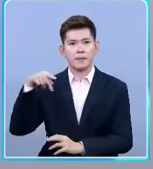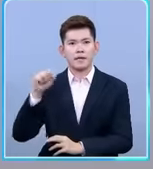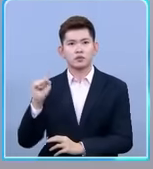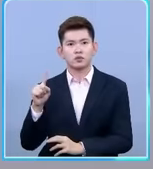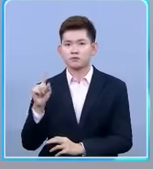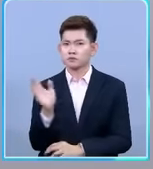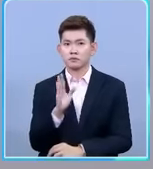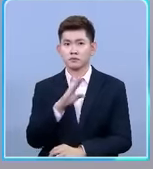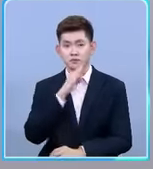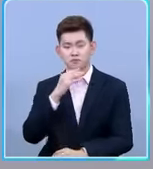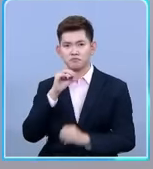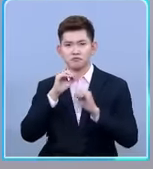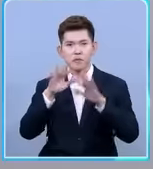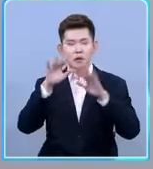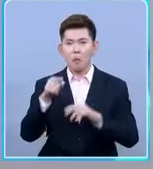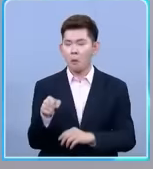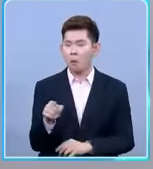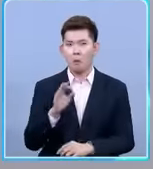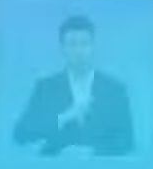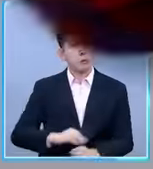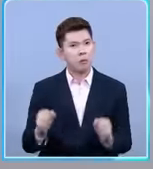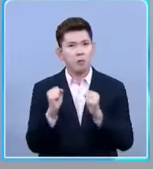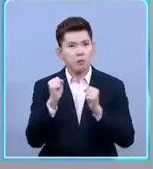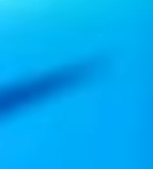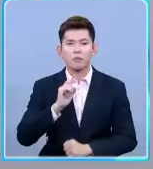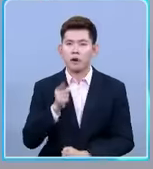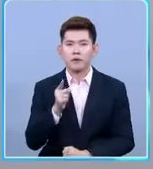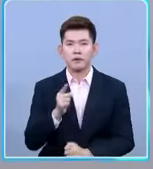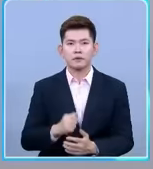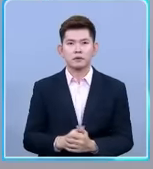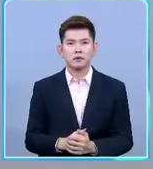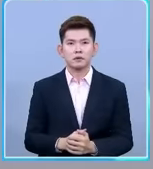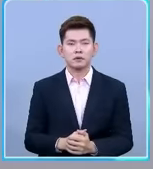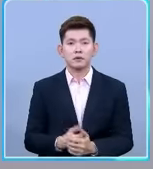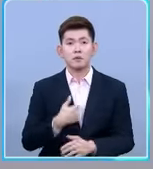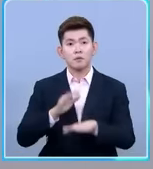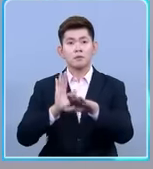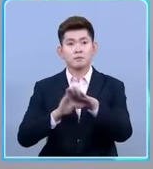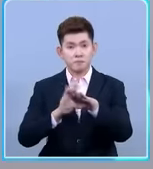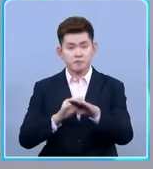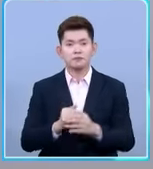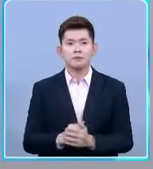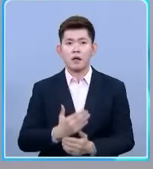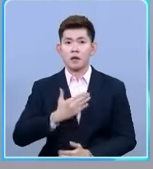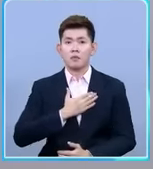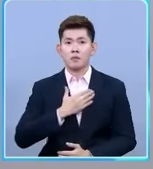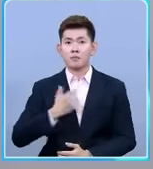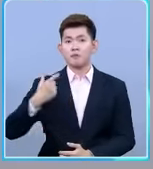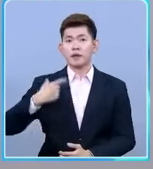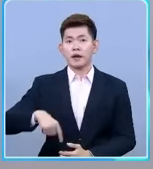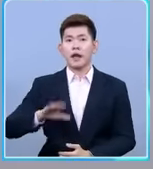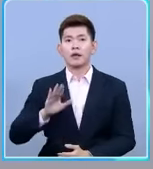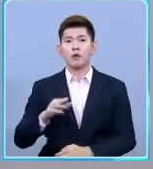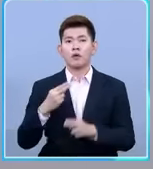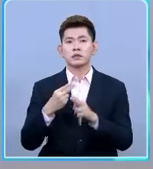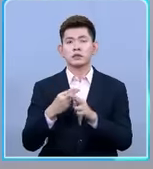รับรองว่ามีหนาวแน่นอนครับ แล้วผมอยากจะเตือนนะในฐานะที่ผมเป็นทนายเสรีพิสุทธิ์มา